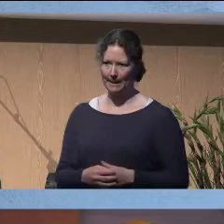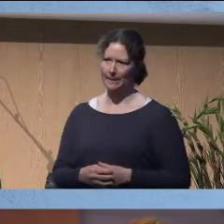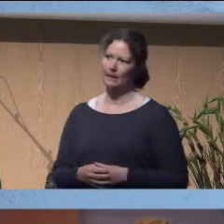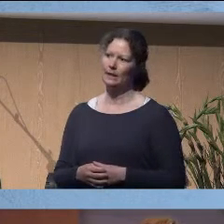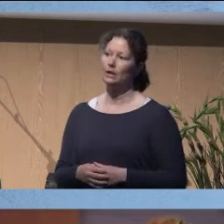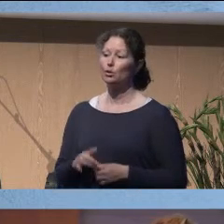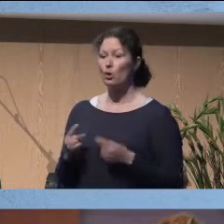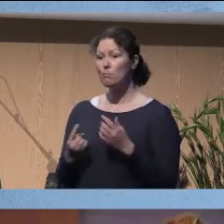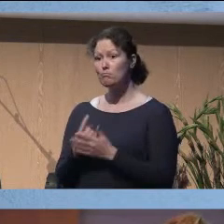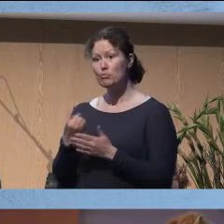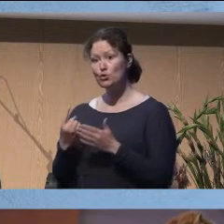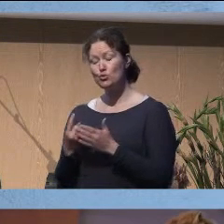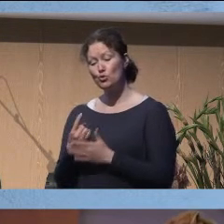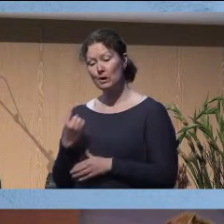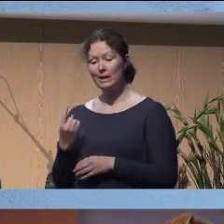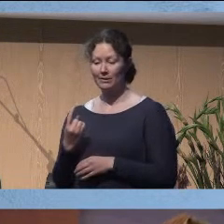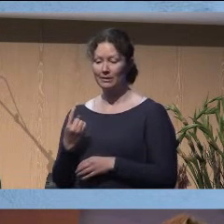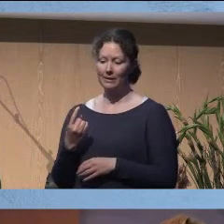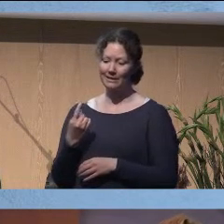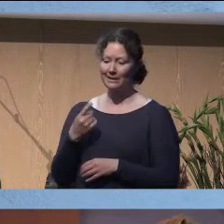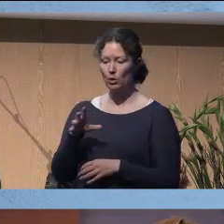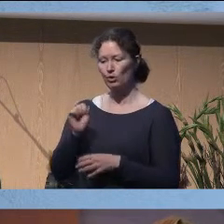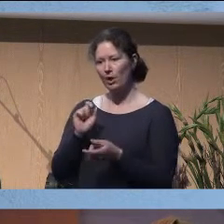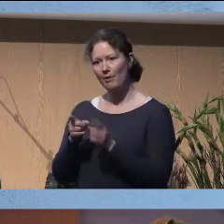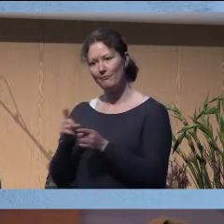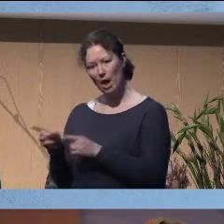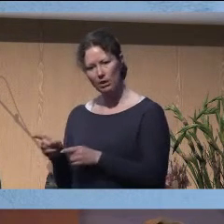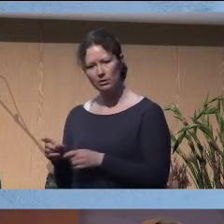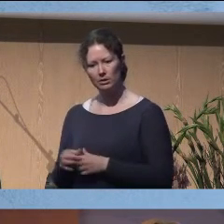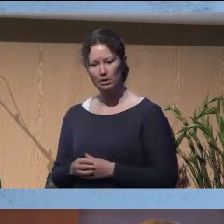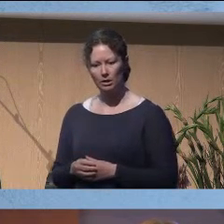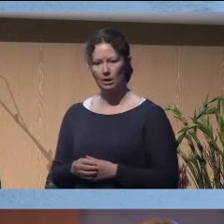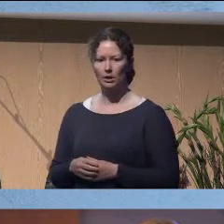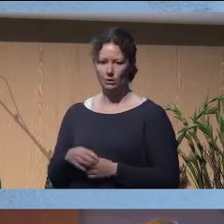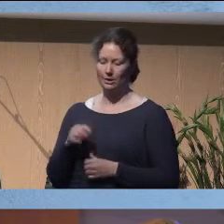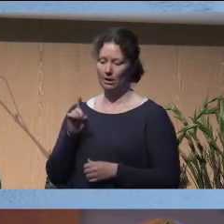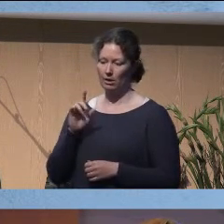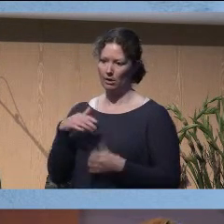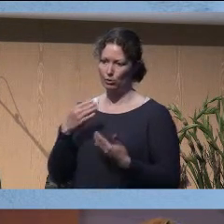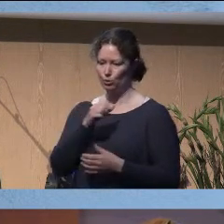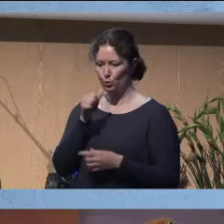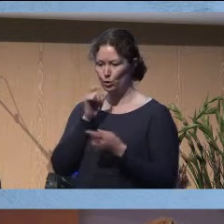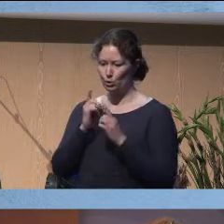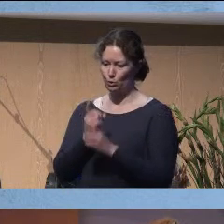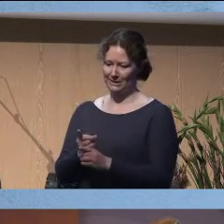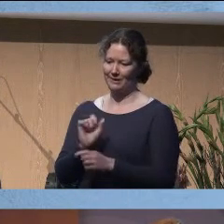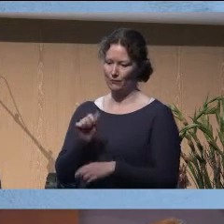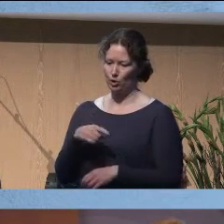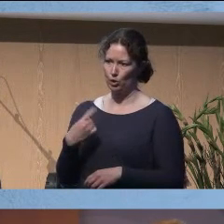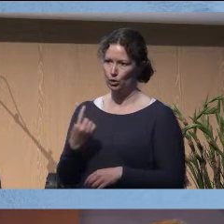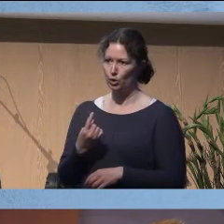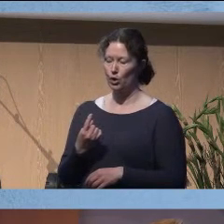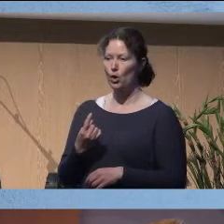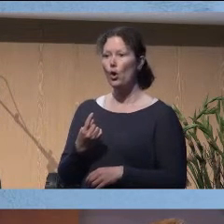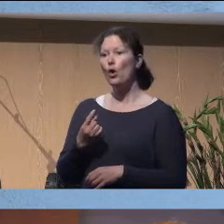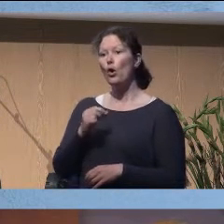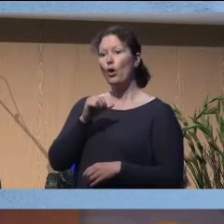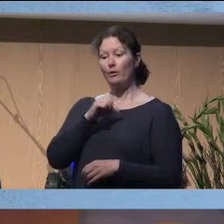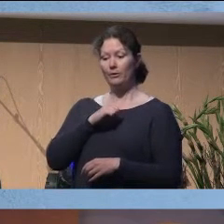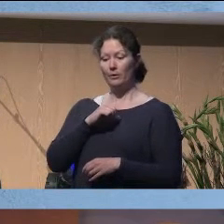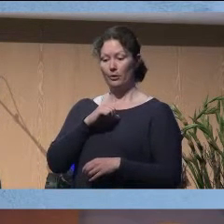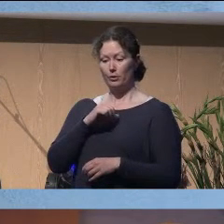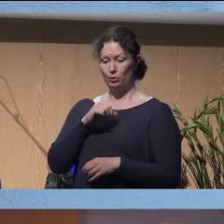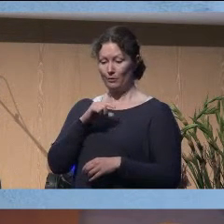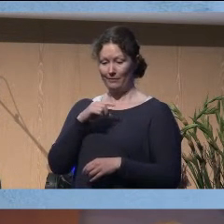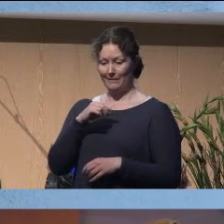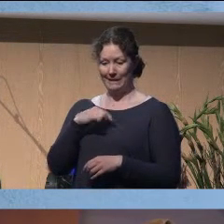Så mulighetene til å ta valg, de har store konsekvenser for oss. Og når vi ikke